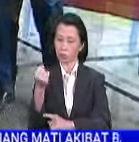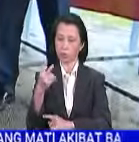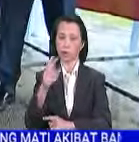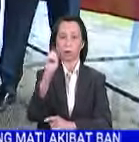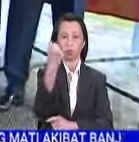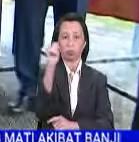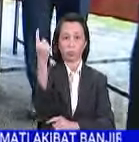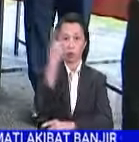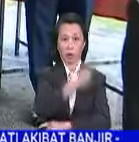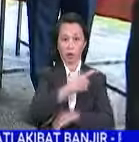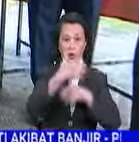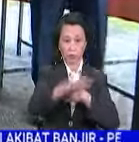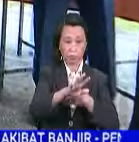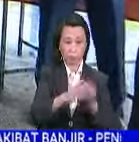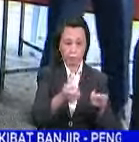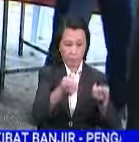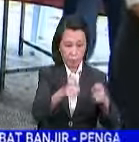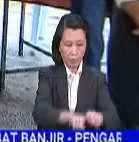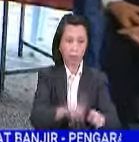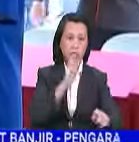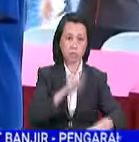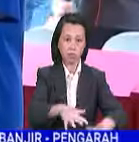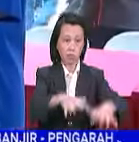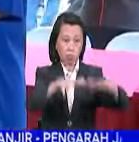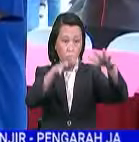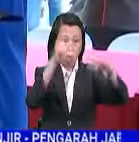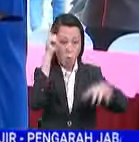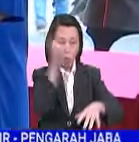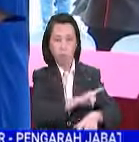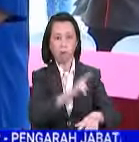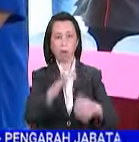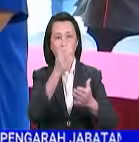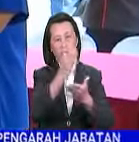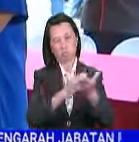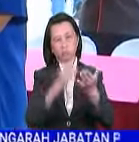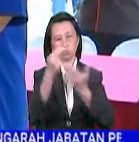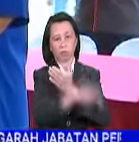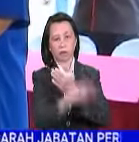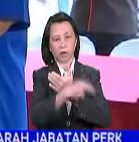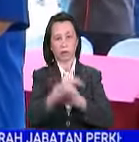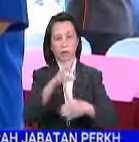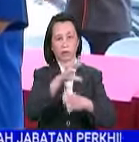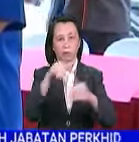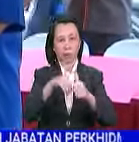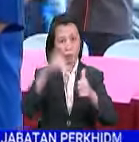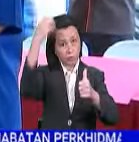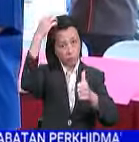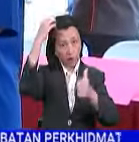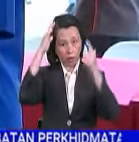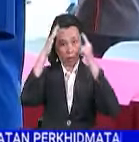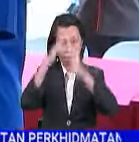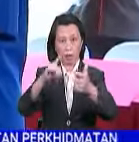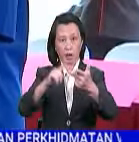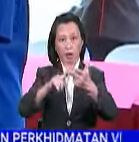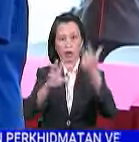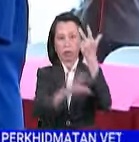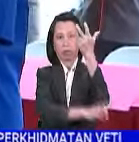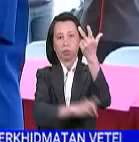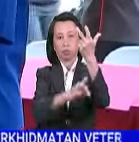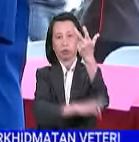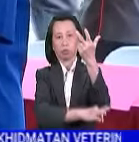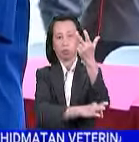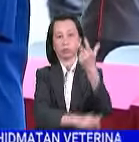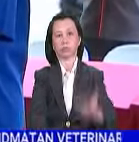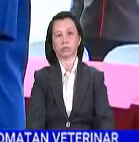10 hari selepas kejadian banjir agak luar biasa yang melanda beberapa negeri termasuk Selangor, Pahang dan Negeri Sembilan.